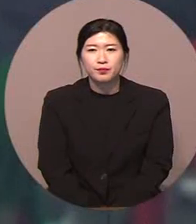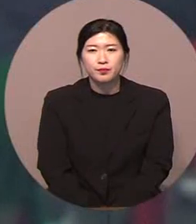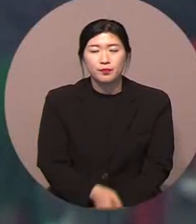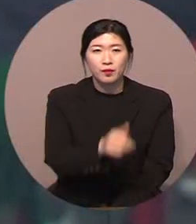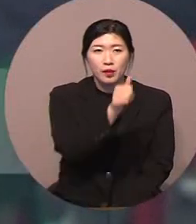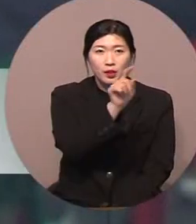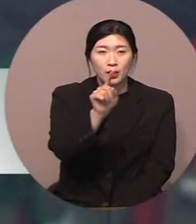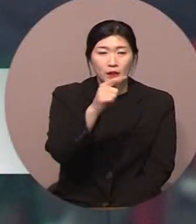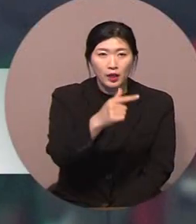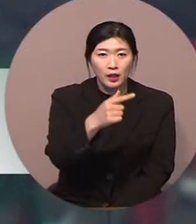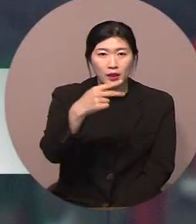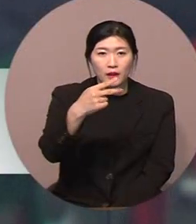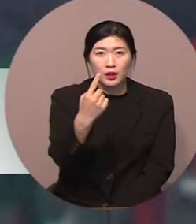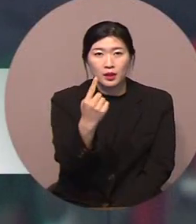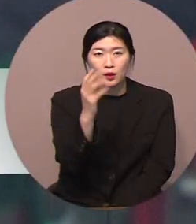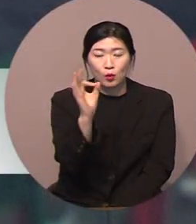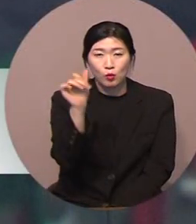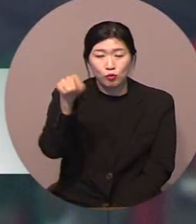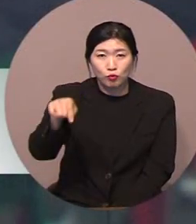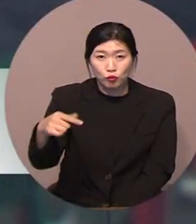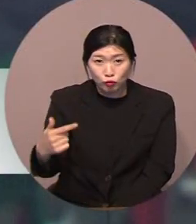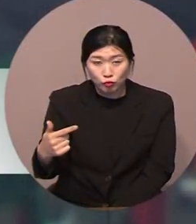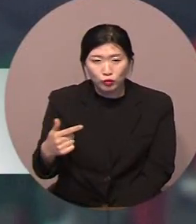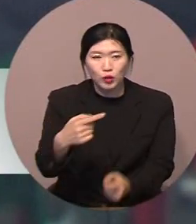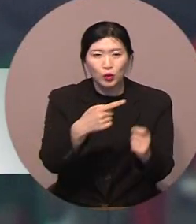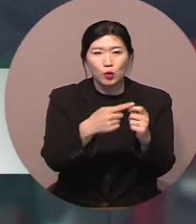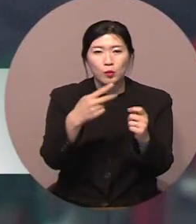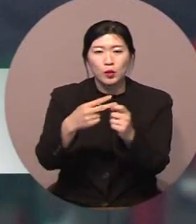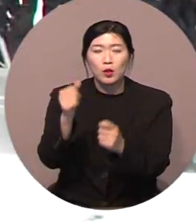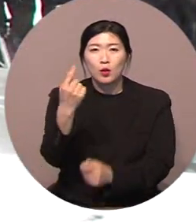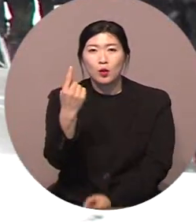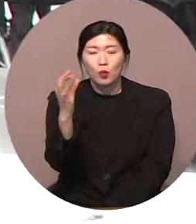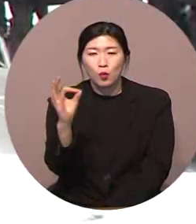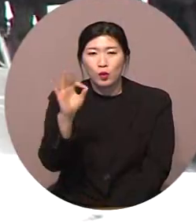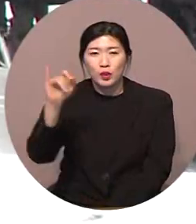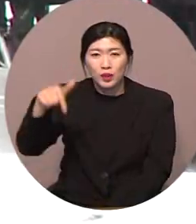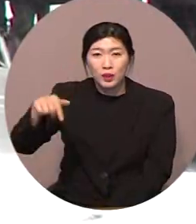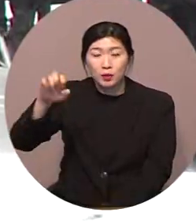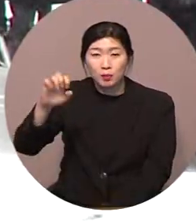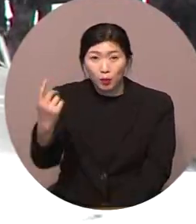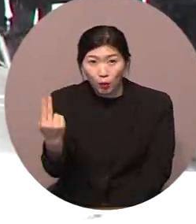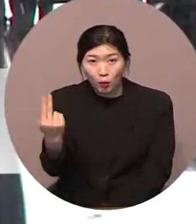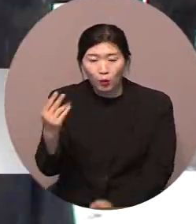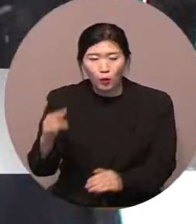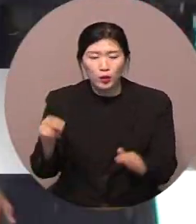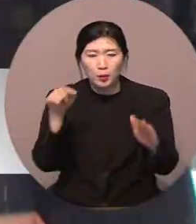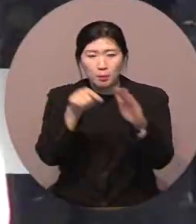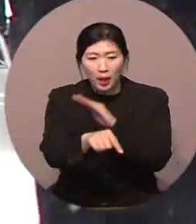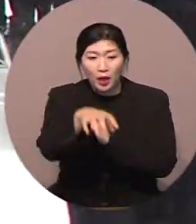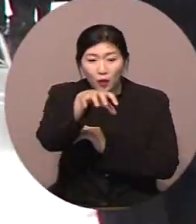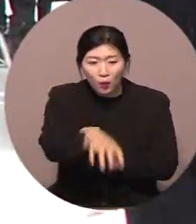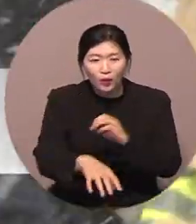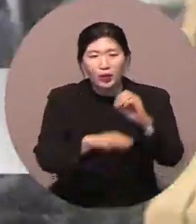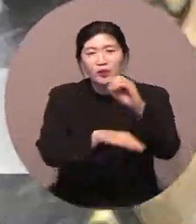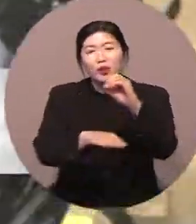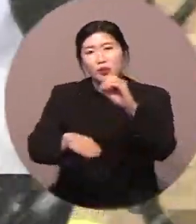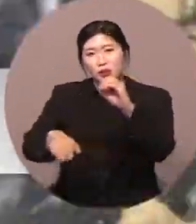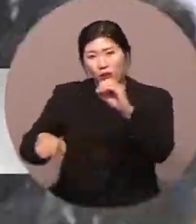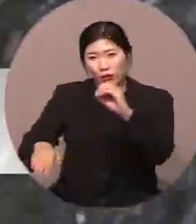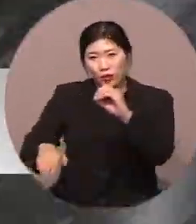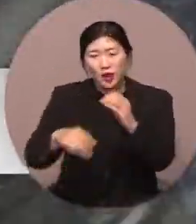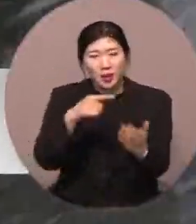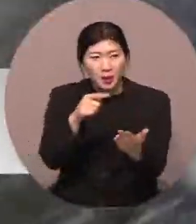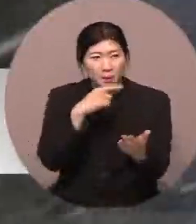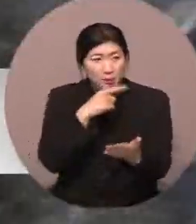한동훈 국민의인 비상대책 위원장과 홍익표 더불어민주당 원내대표가 오늘 서천 특화시장 화재 현장을 찾아 피해